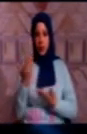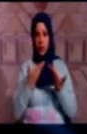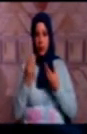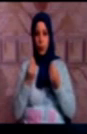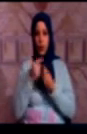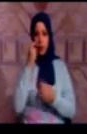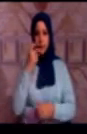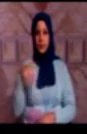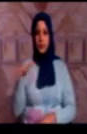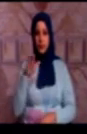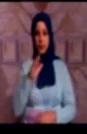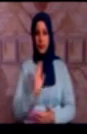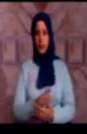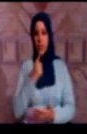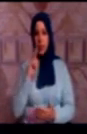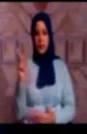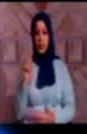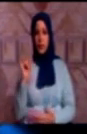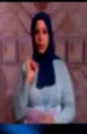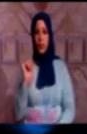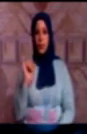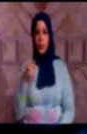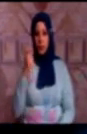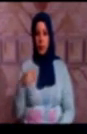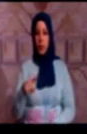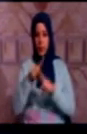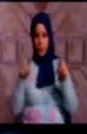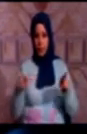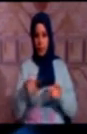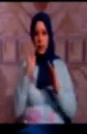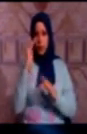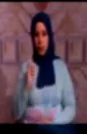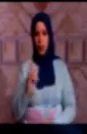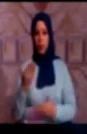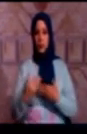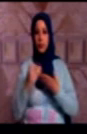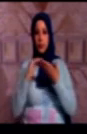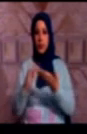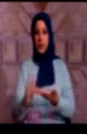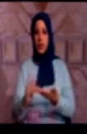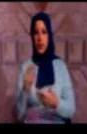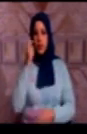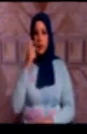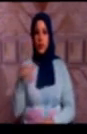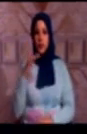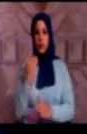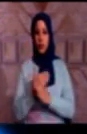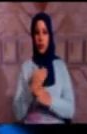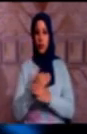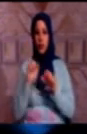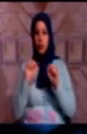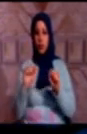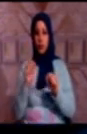الجمهور والمواطن لا ده هو قاعد في المكتب وبيقدم الخدمه عشان ما يتعطلش هذا